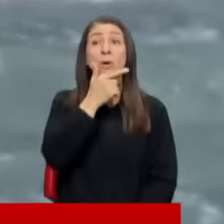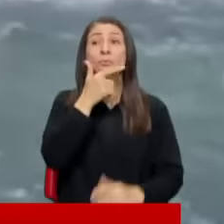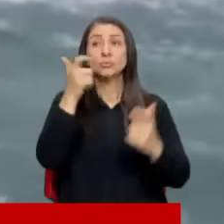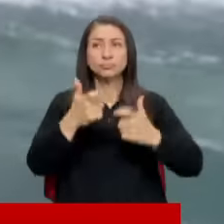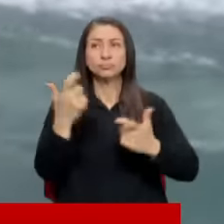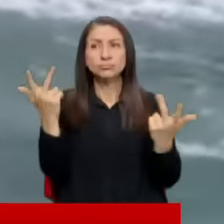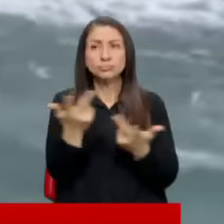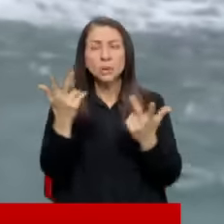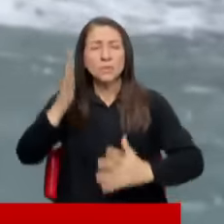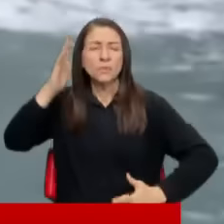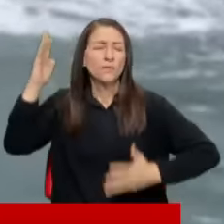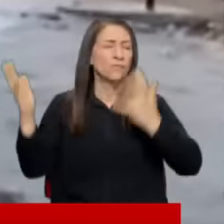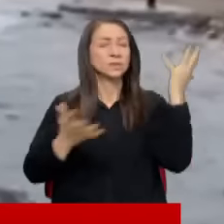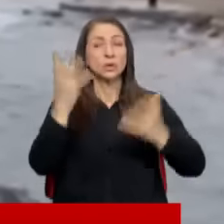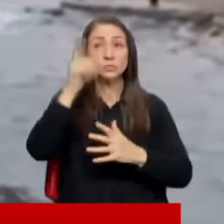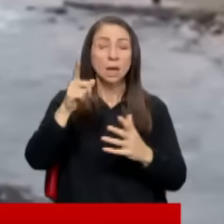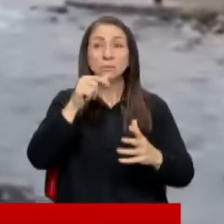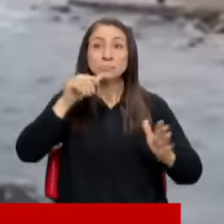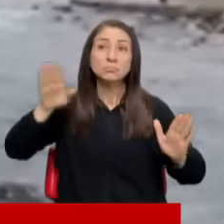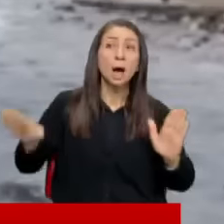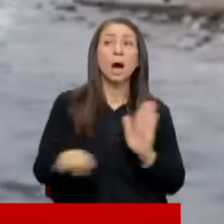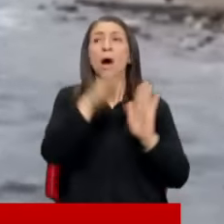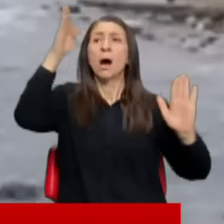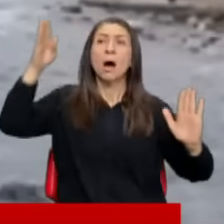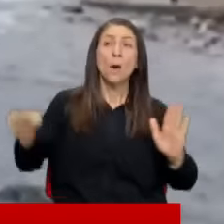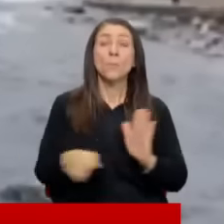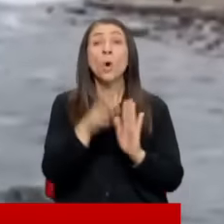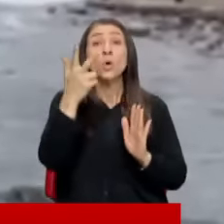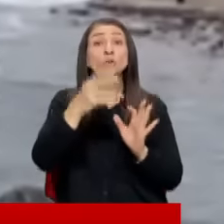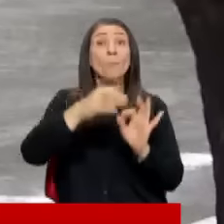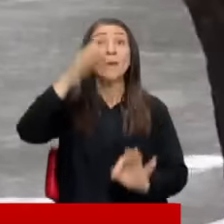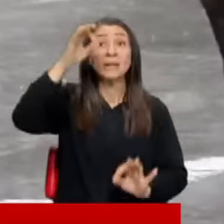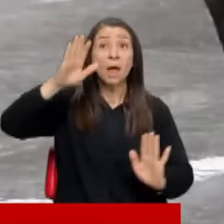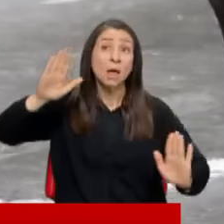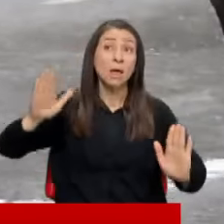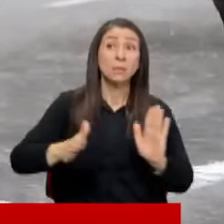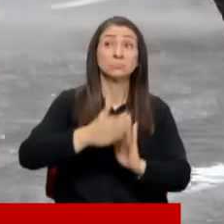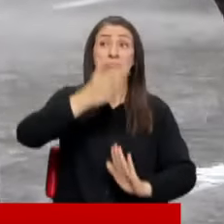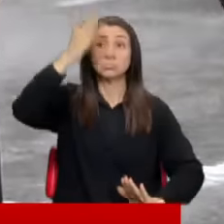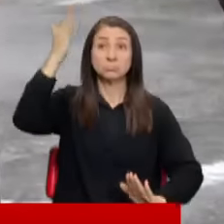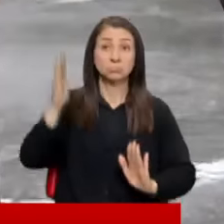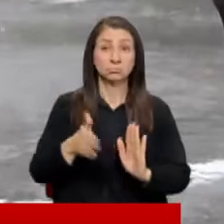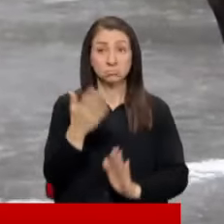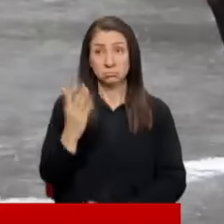Bodrum'da etkili olan fırtına nedeniyle karaya vuran dalgaların boyu 3 metreyi aştı.